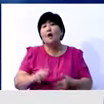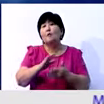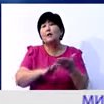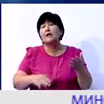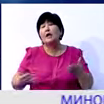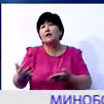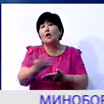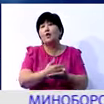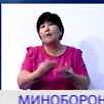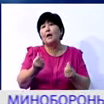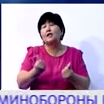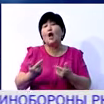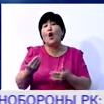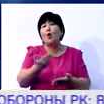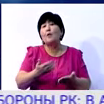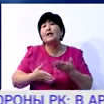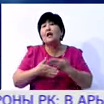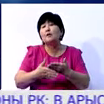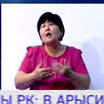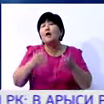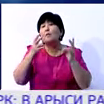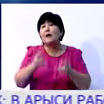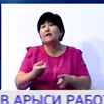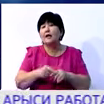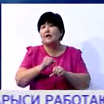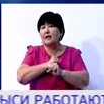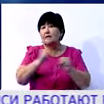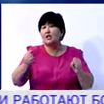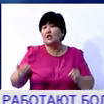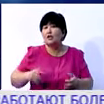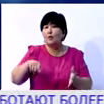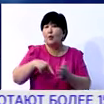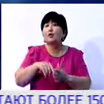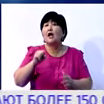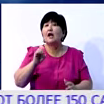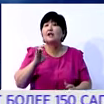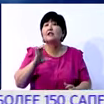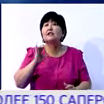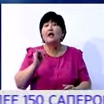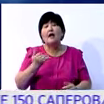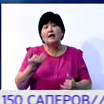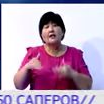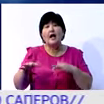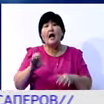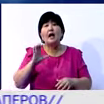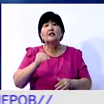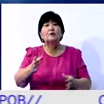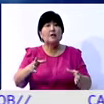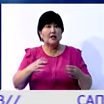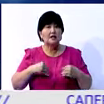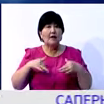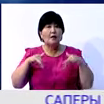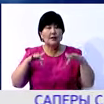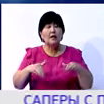Продолжается сбор средств и гуманитарной помощи пострадавшим от взрывов жителям города Арыси. Очередная акция «Арысь, мы с вами»